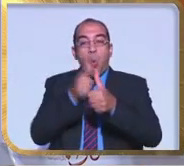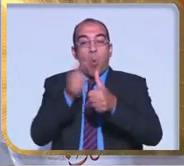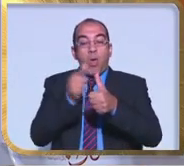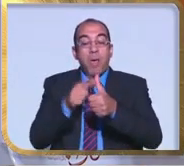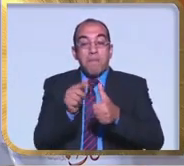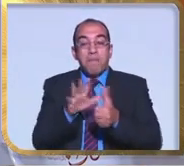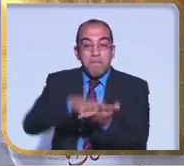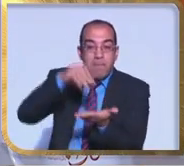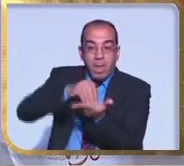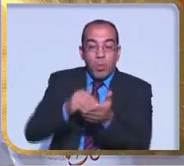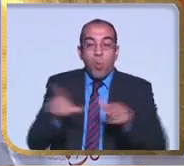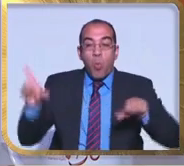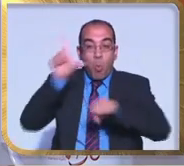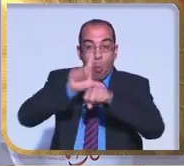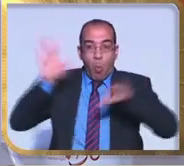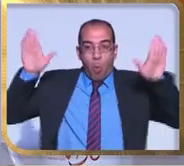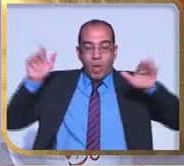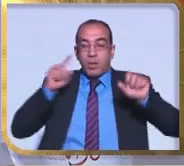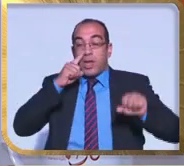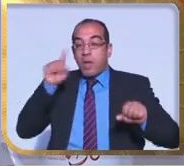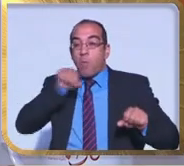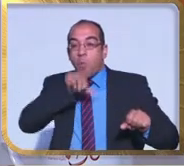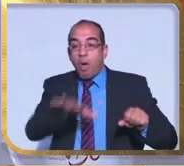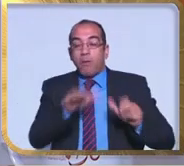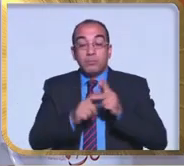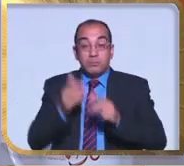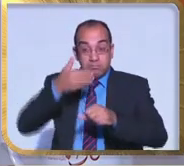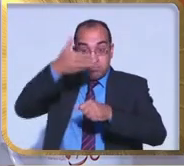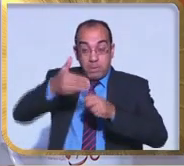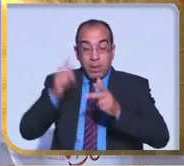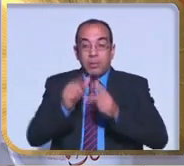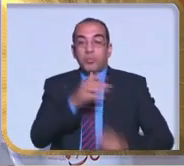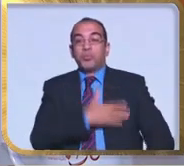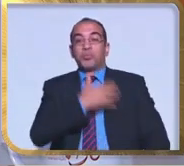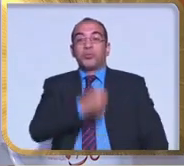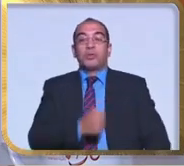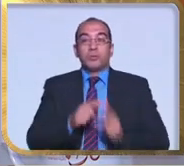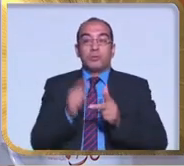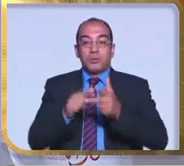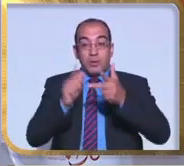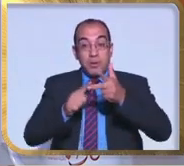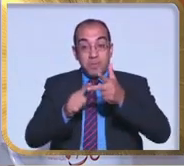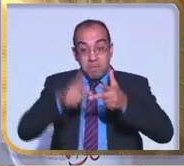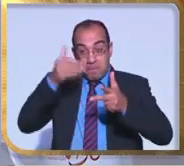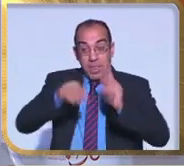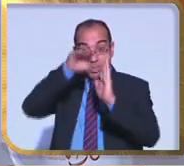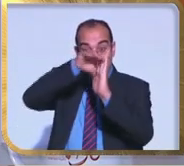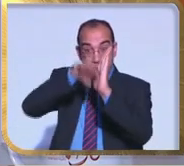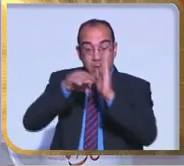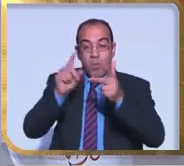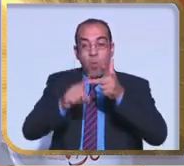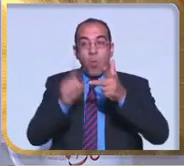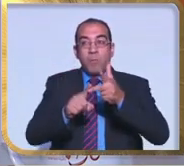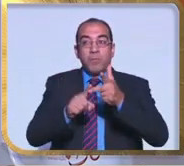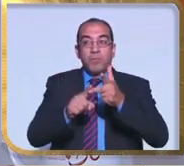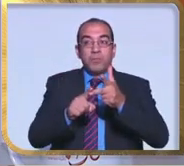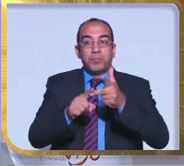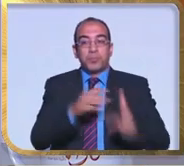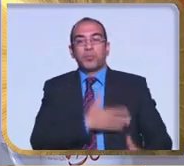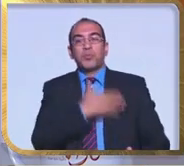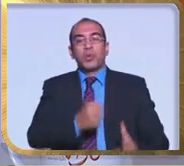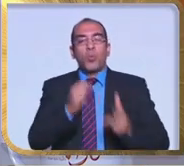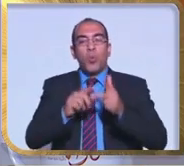بدء الوحي، وأتى بعده بكتاب الإيمان، وتحت كتاب الإيمان مجموعة